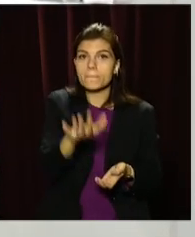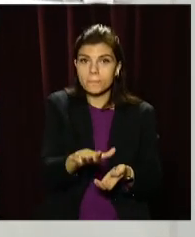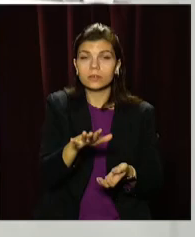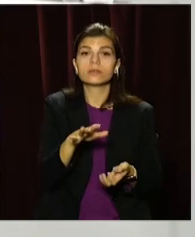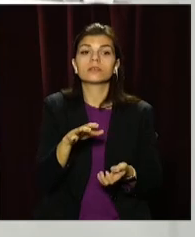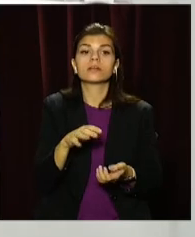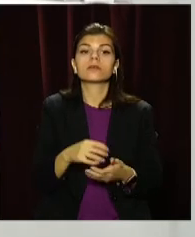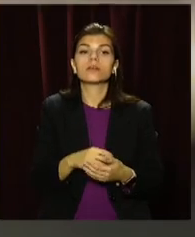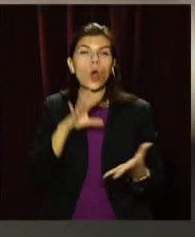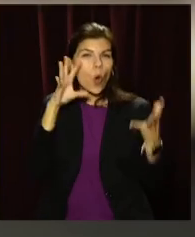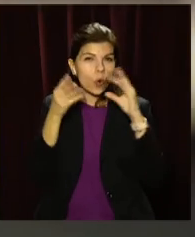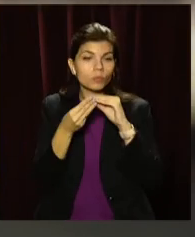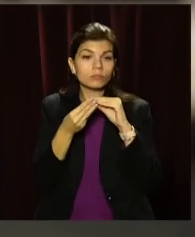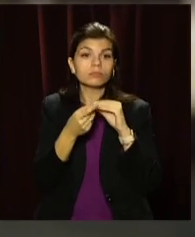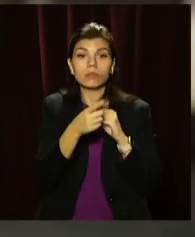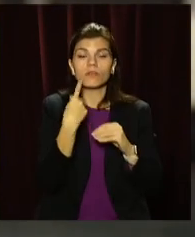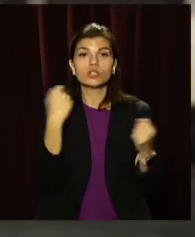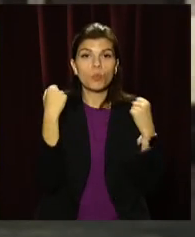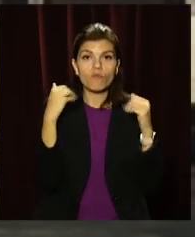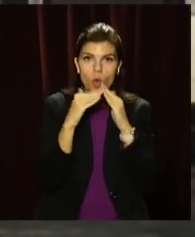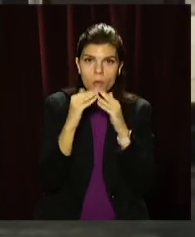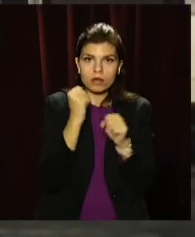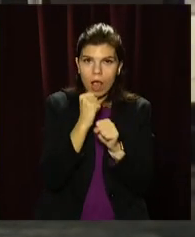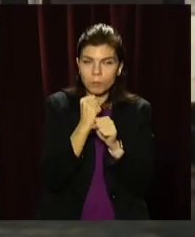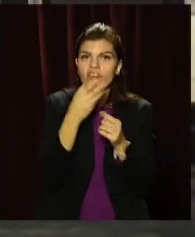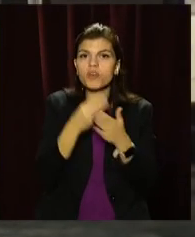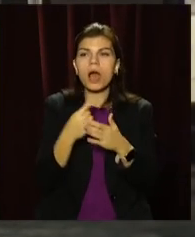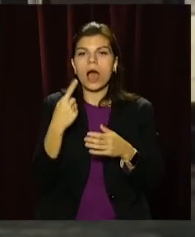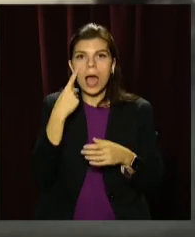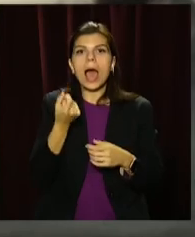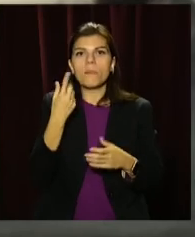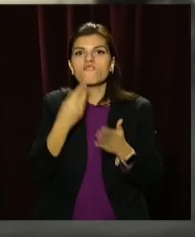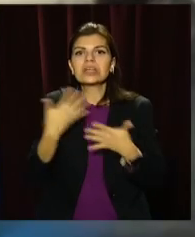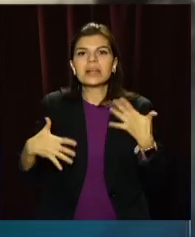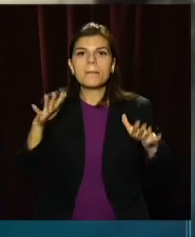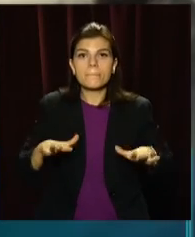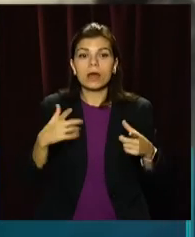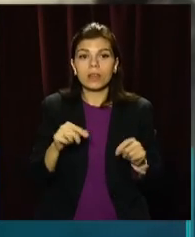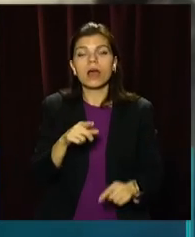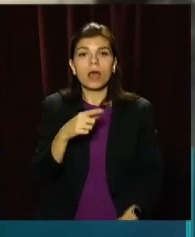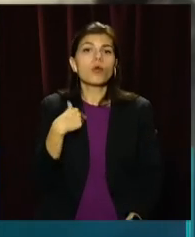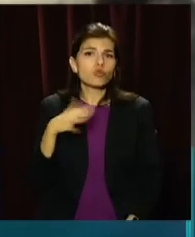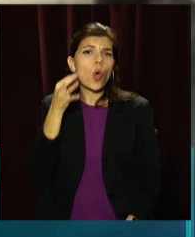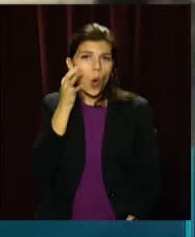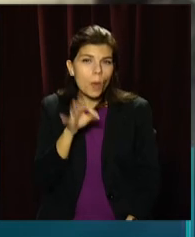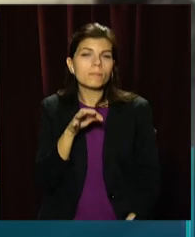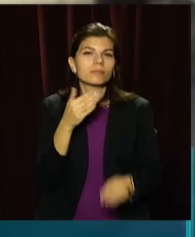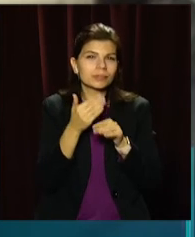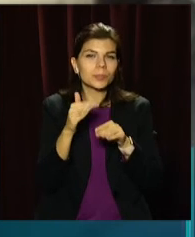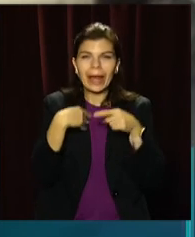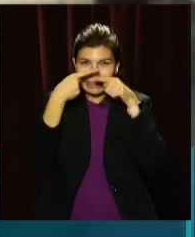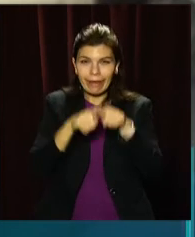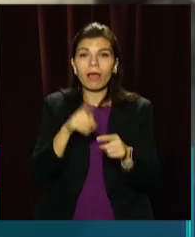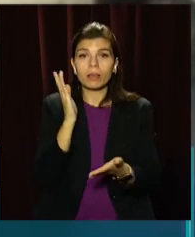особистому заліках. Тепер, каже спортсменка, вдома працює над своїми слабкими місцями. У мене вже є навики, у мене є техніка, мені